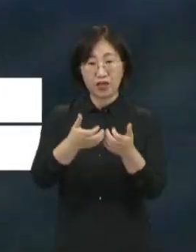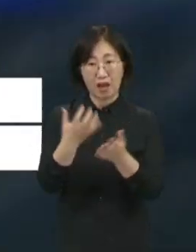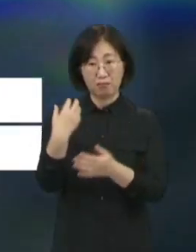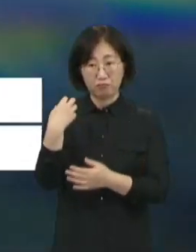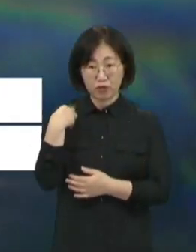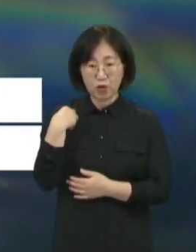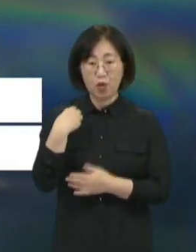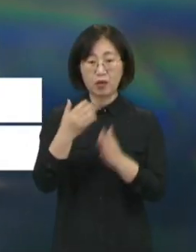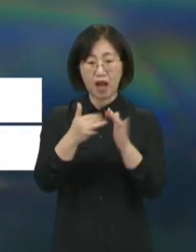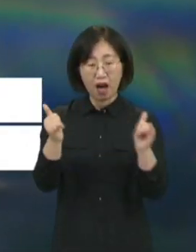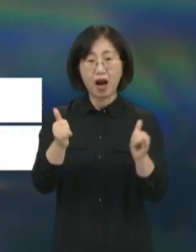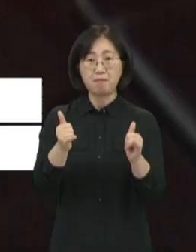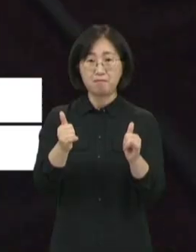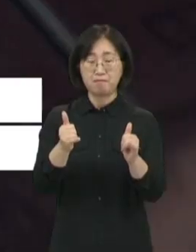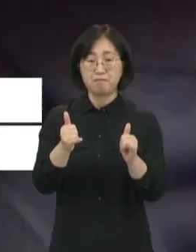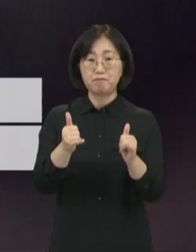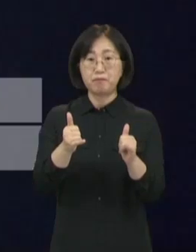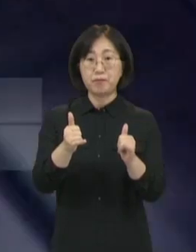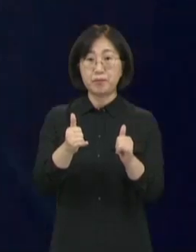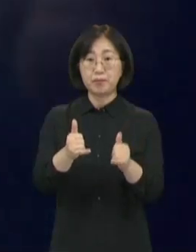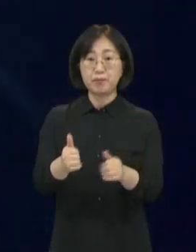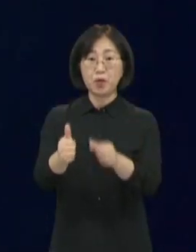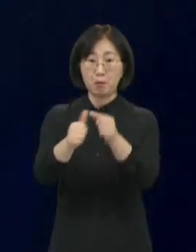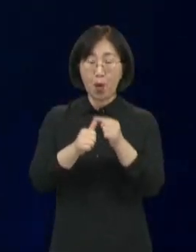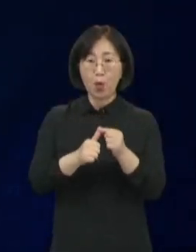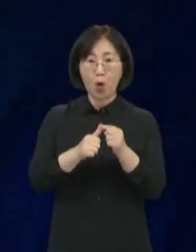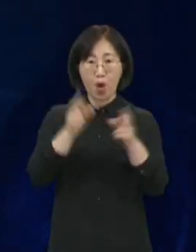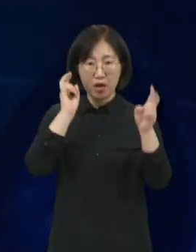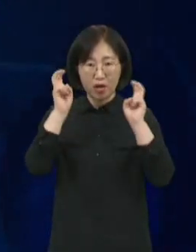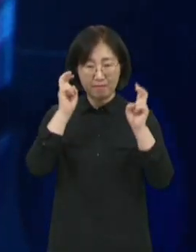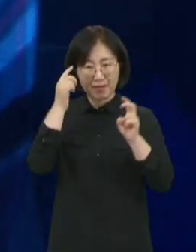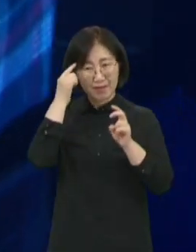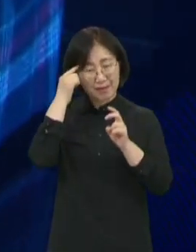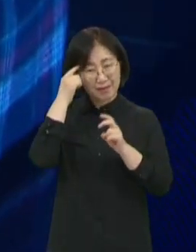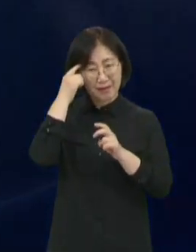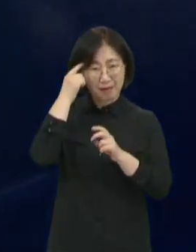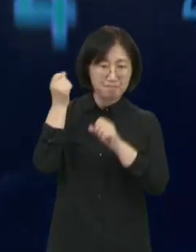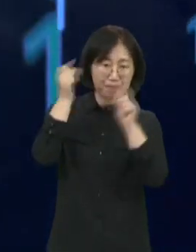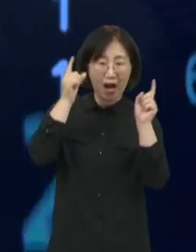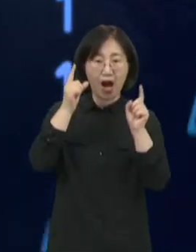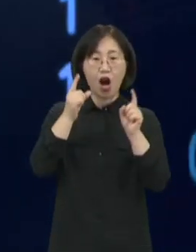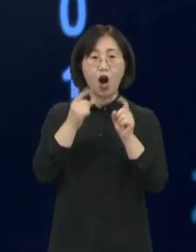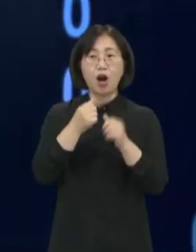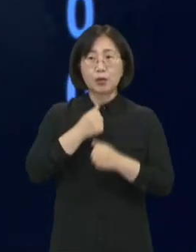인력 배치 등 기업들에게도 각별한 경각심이 요구되고 있습니다. TJB 조형준입니다.